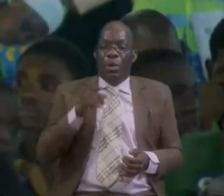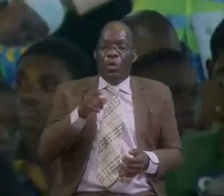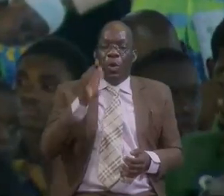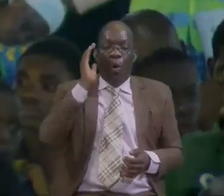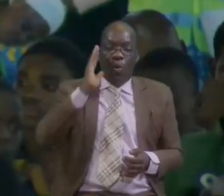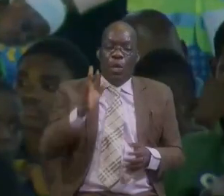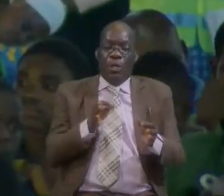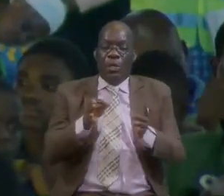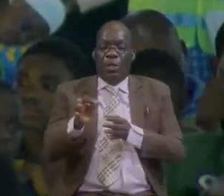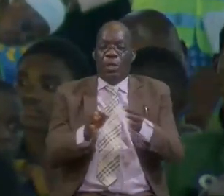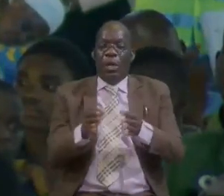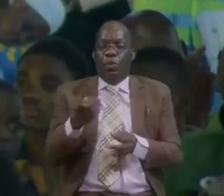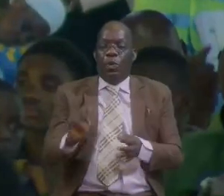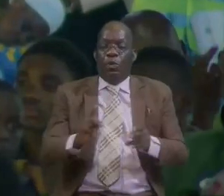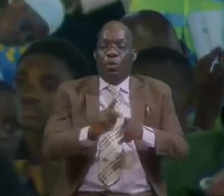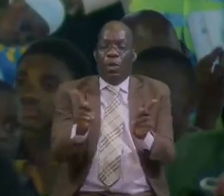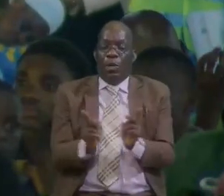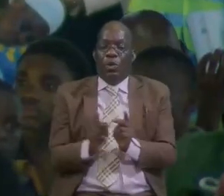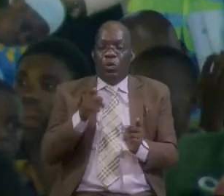Vous allez décrire là où vous vivez.